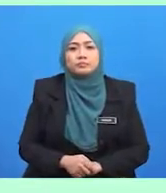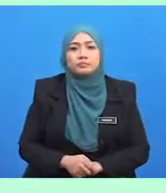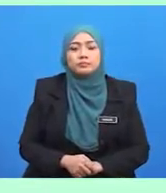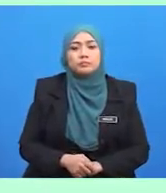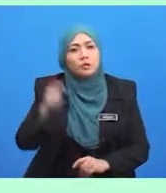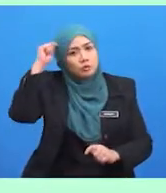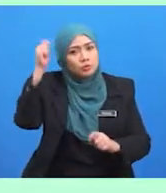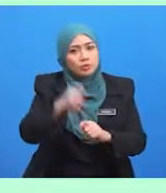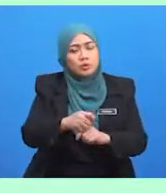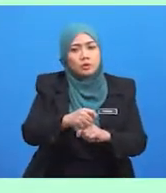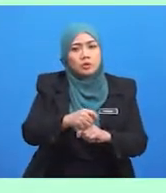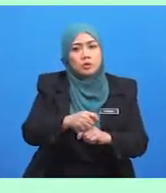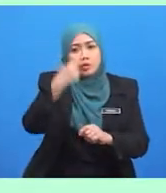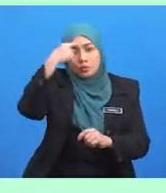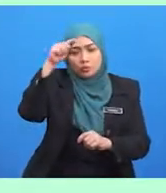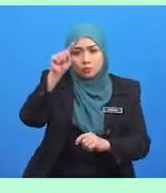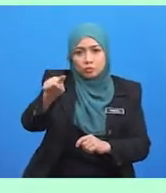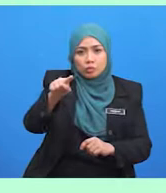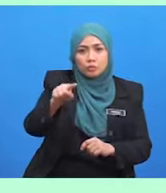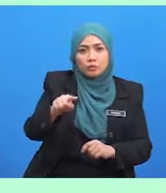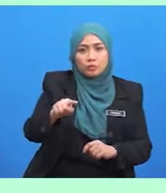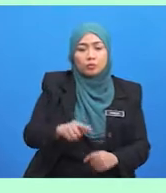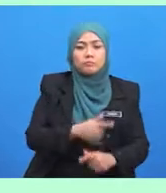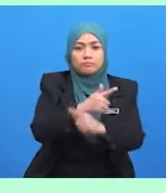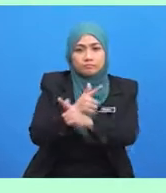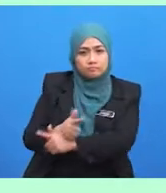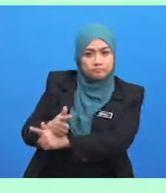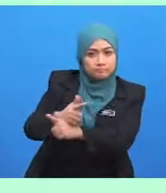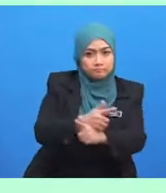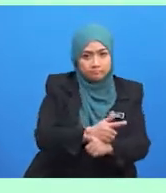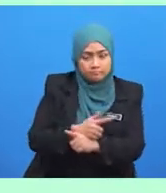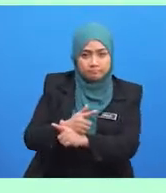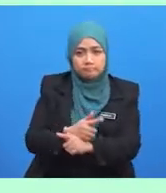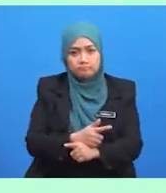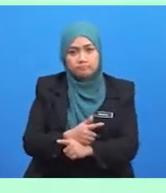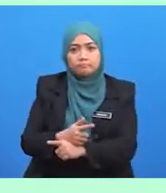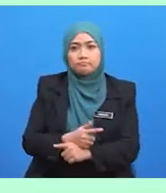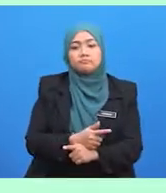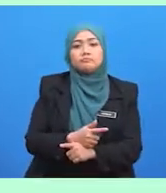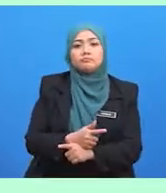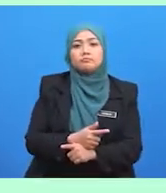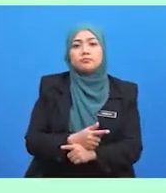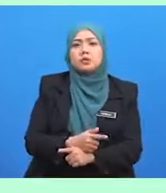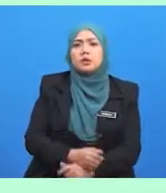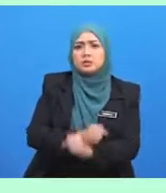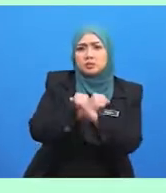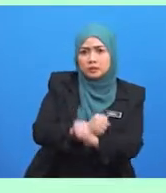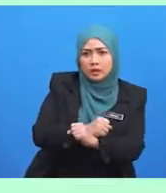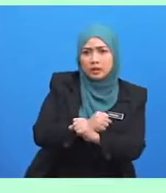Tujuan menetapkan kuota adalah untuk melindungi industri muda tempatan dan menyekat penawaran barang